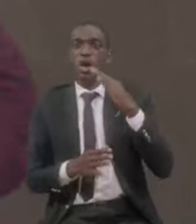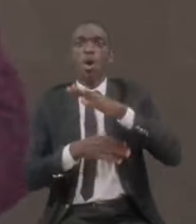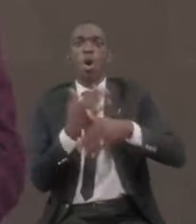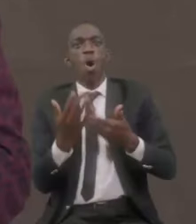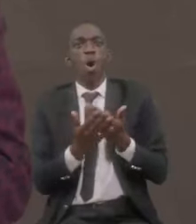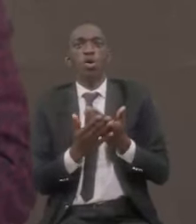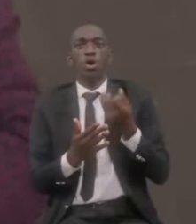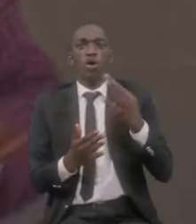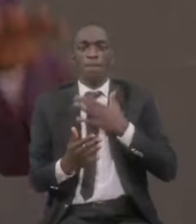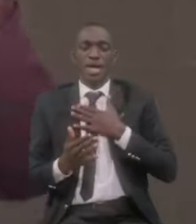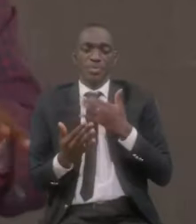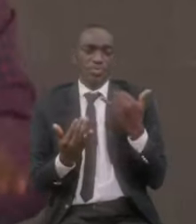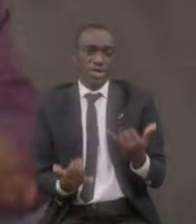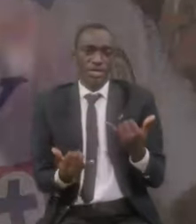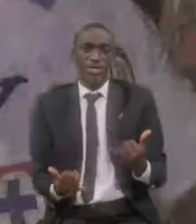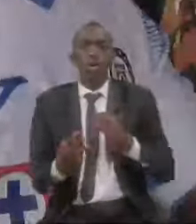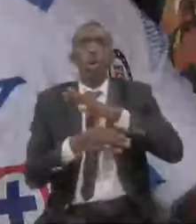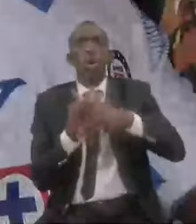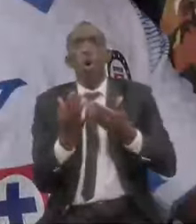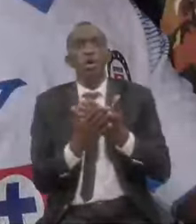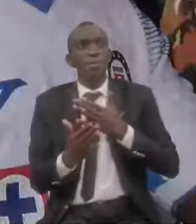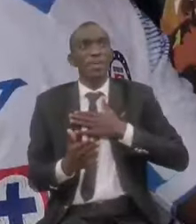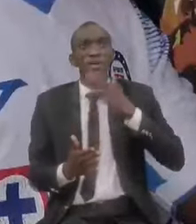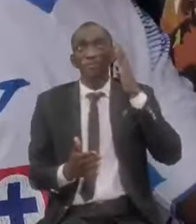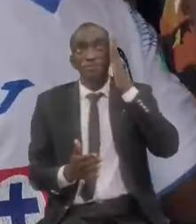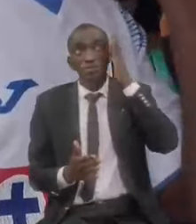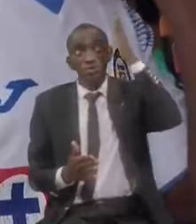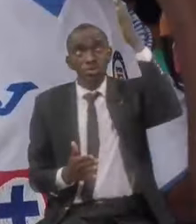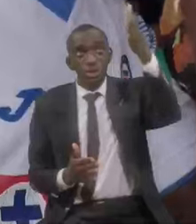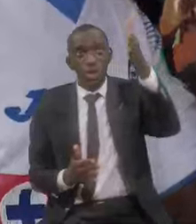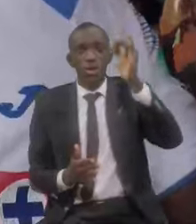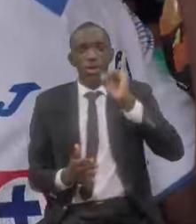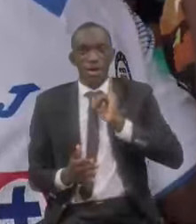présent, tout mon avenir, j'abandonne tout.